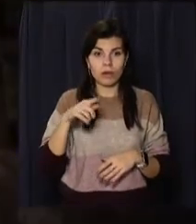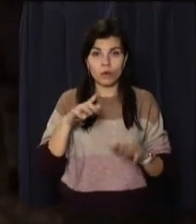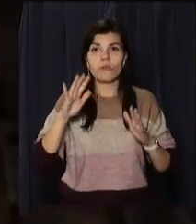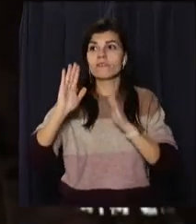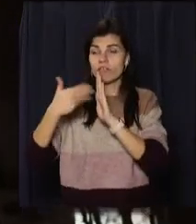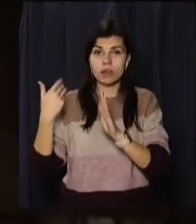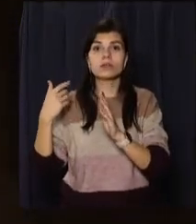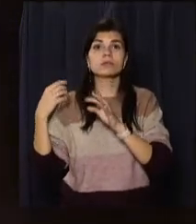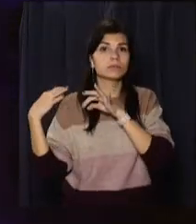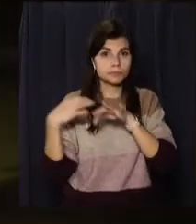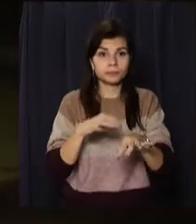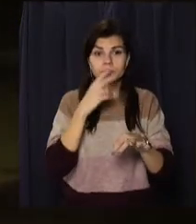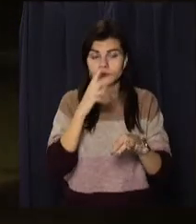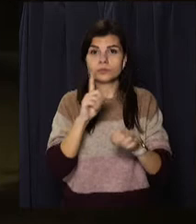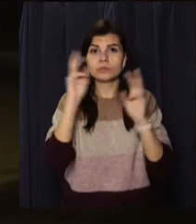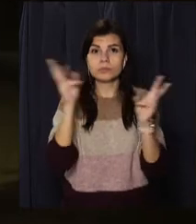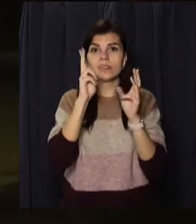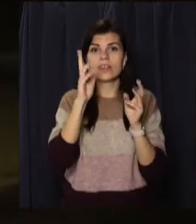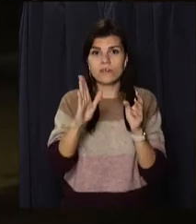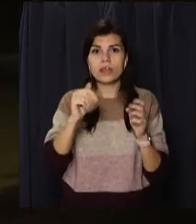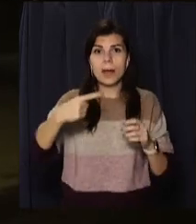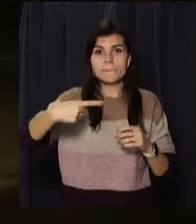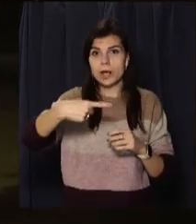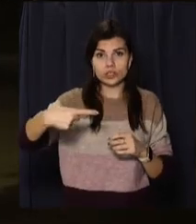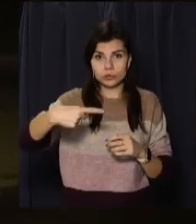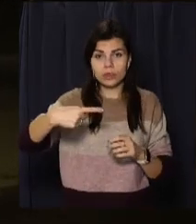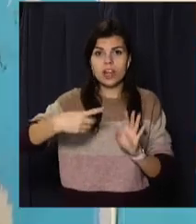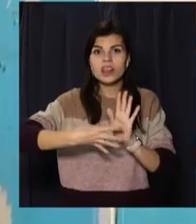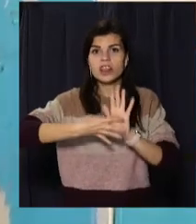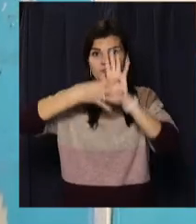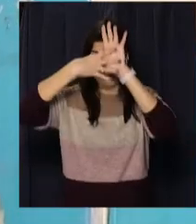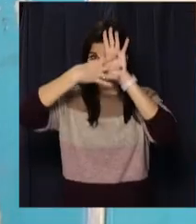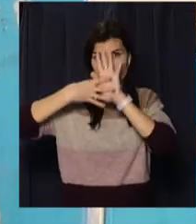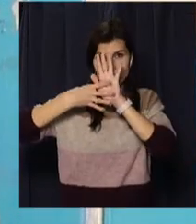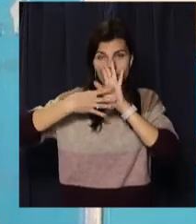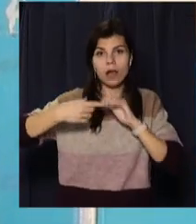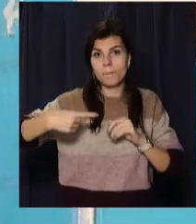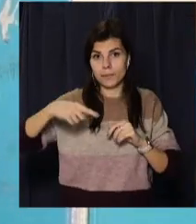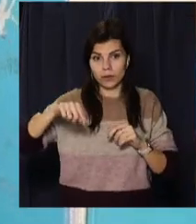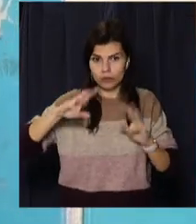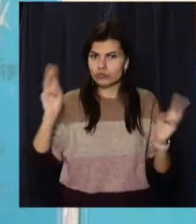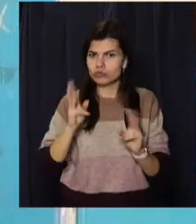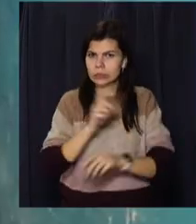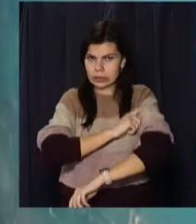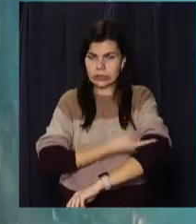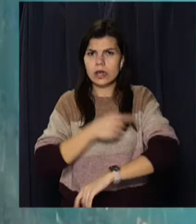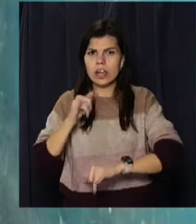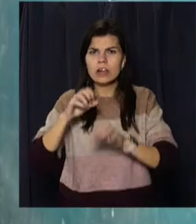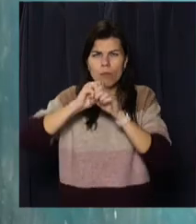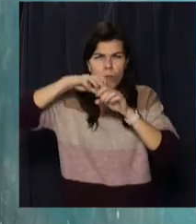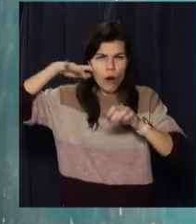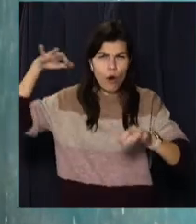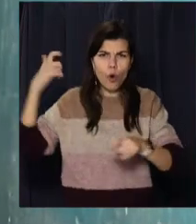виклик, вогнеборці побачили, що горить квартира на першому поверсі дев'ятиповерхівки. Вогонь був сильним і дим заполонив